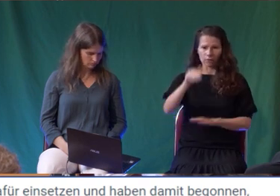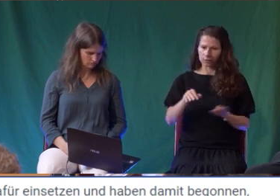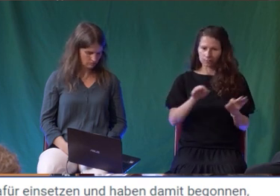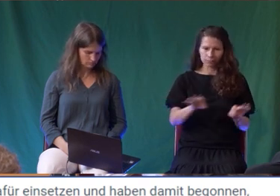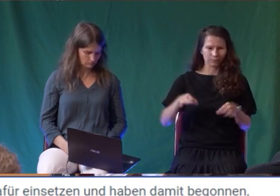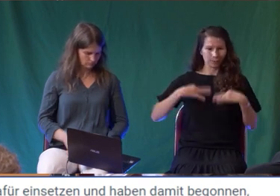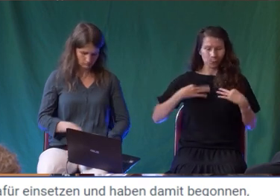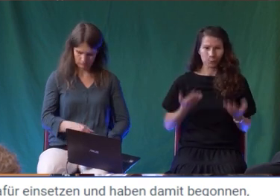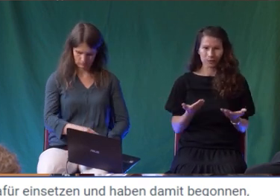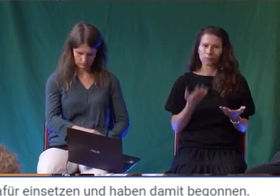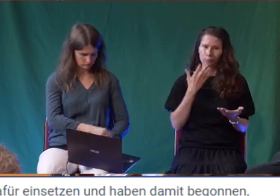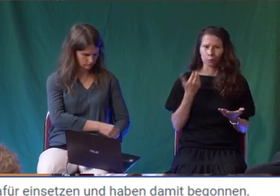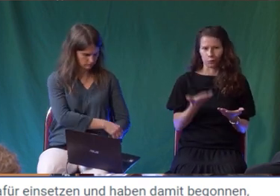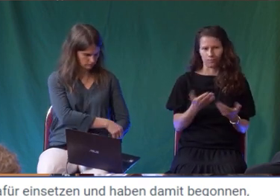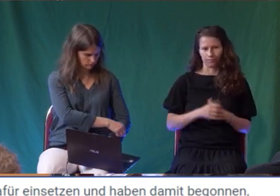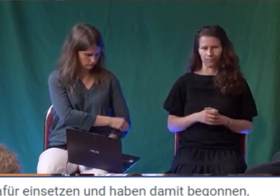ermöglichen